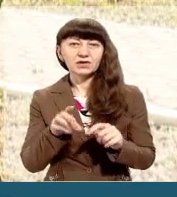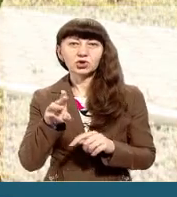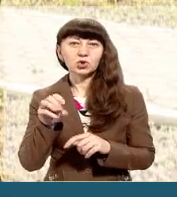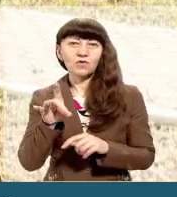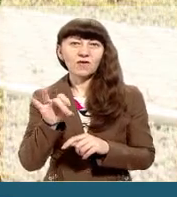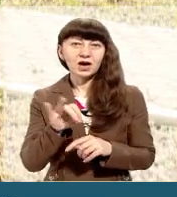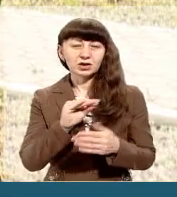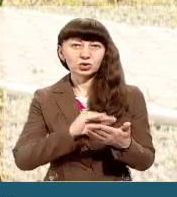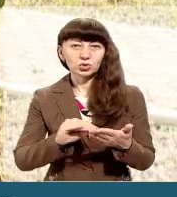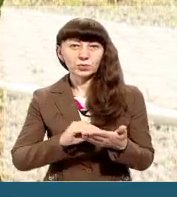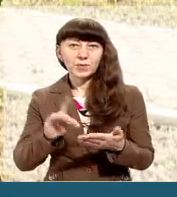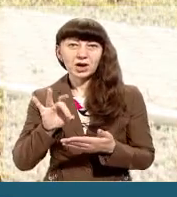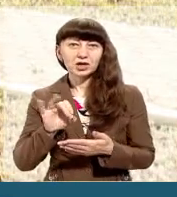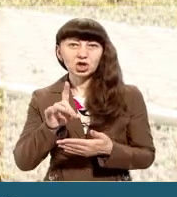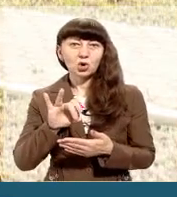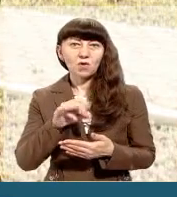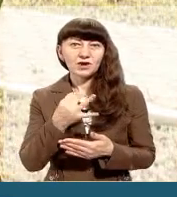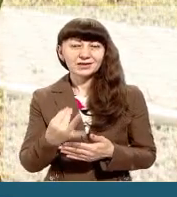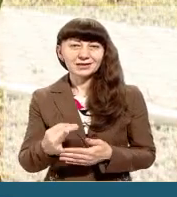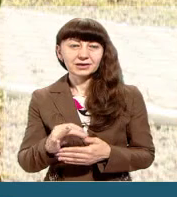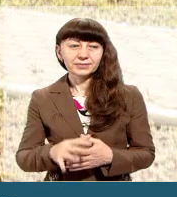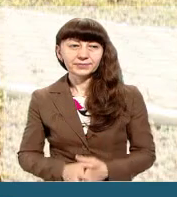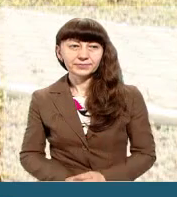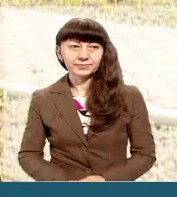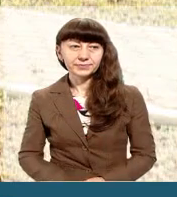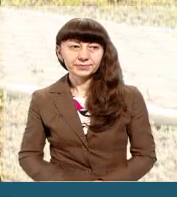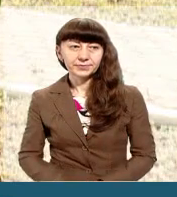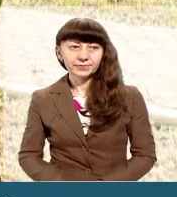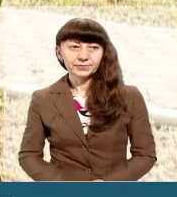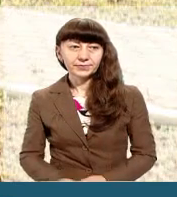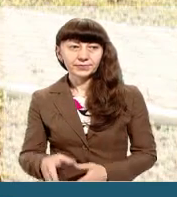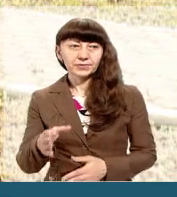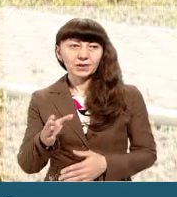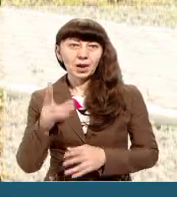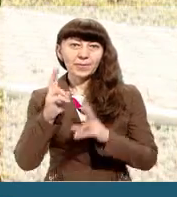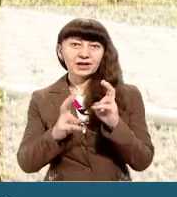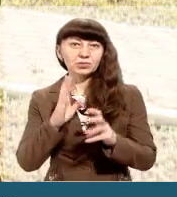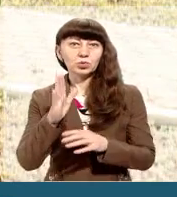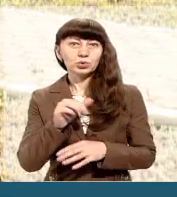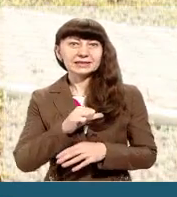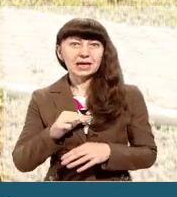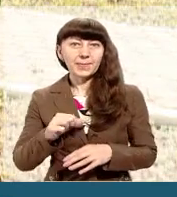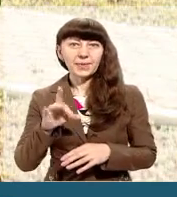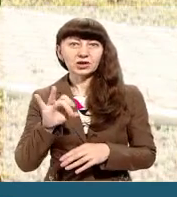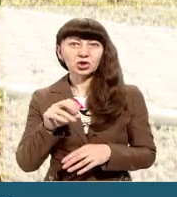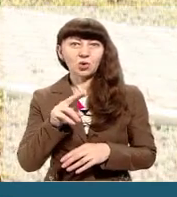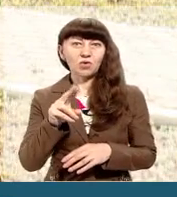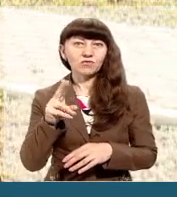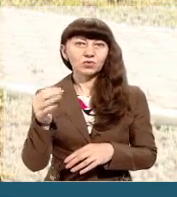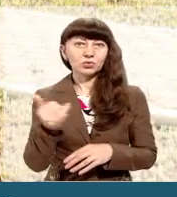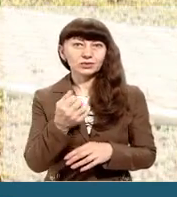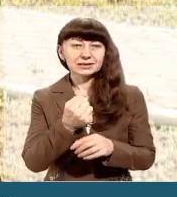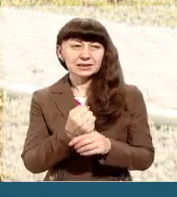товар, который промаркированный товар. Товар будет маркироваться от производителя непосредственно. Далее